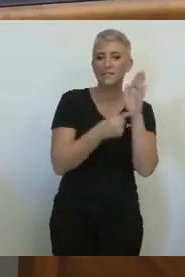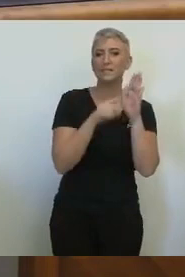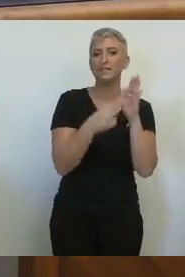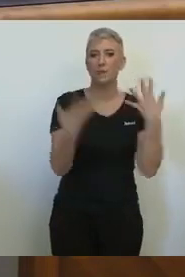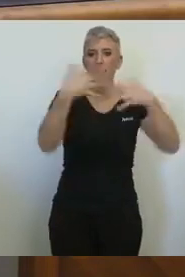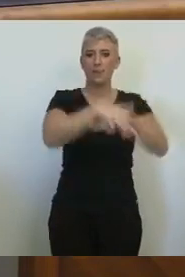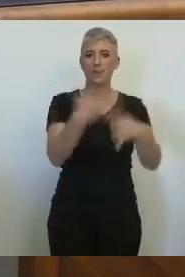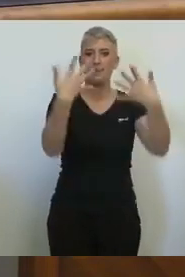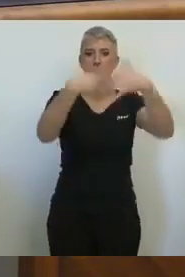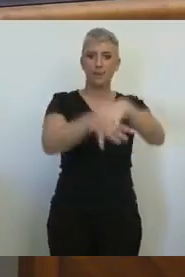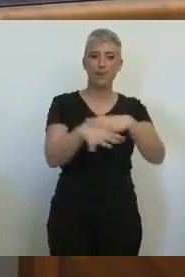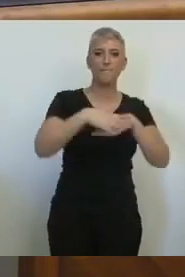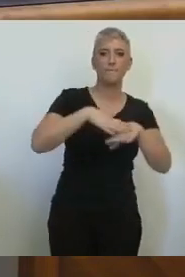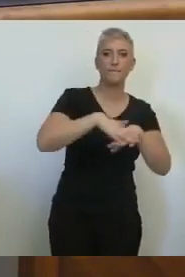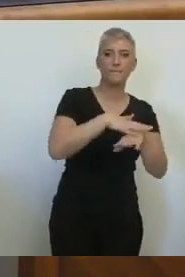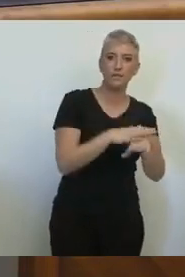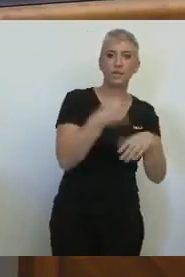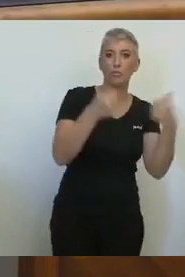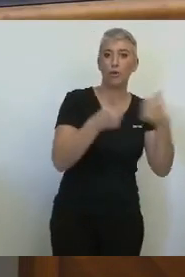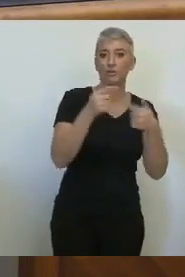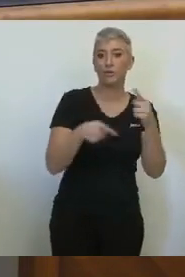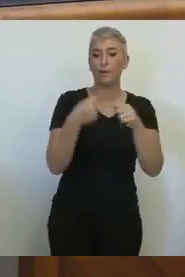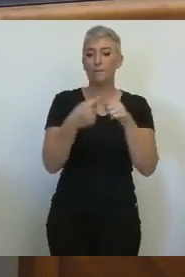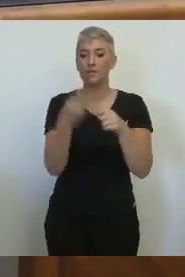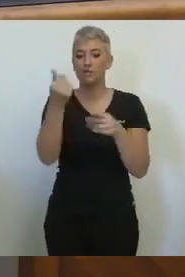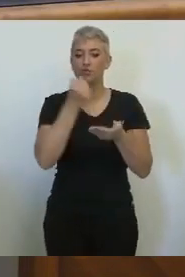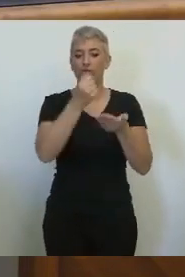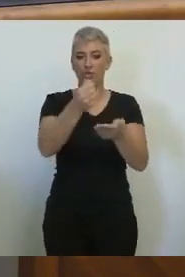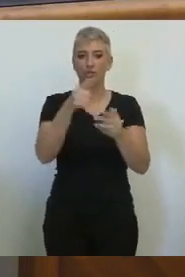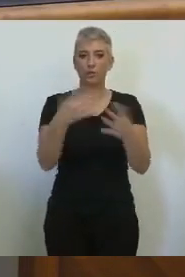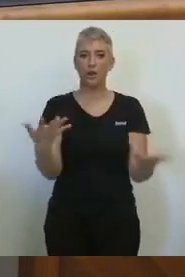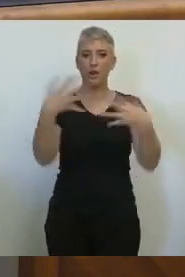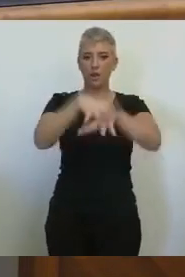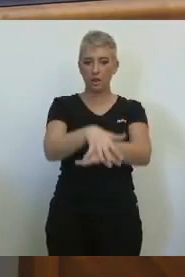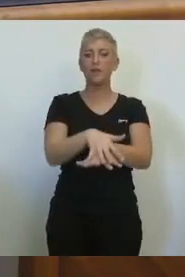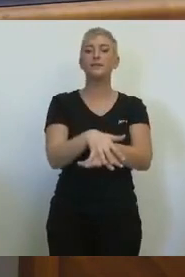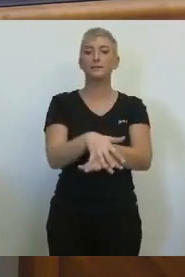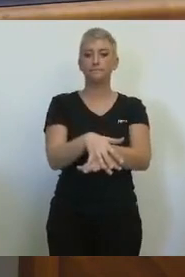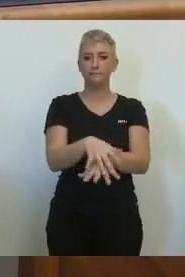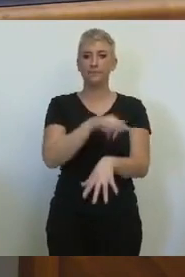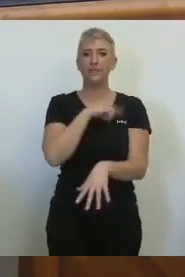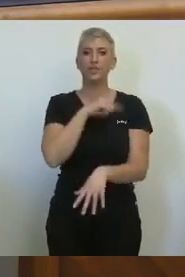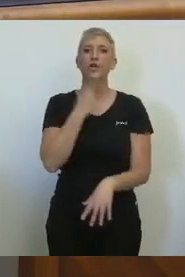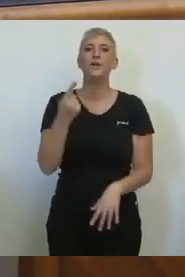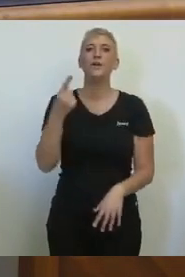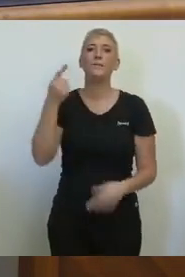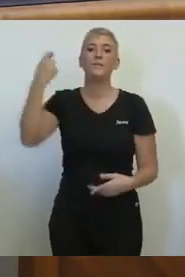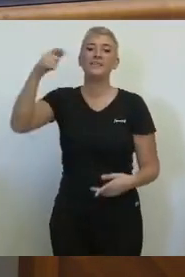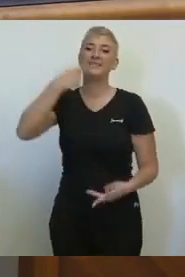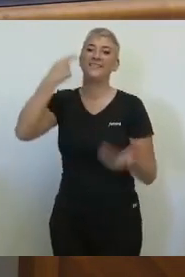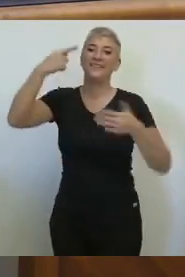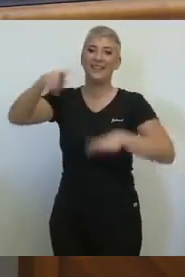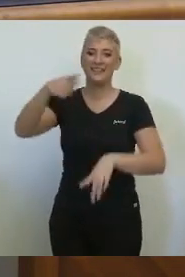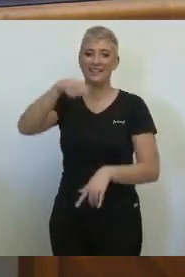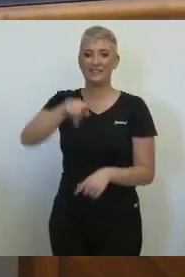subvencions amb bases de convocatòria. I vull dir una altra qüestió. El seu portaveu, senyor presumpte president de la Diputació, el seu portaveu